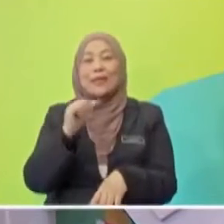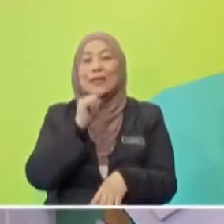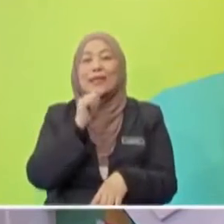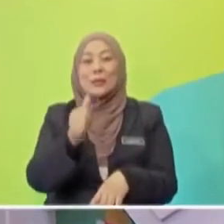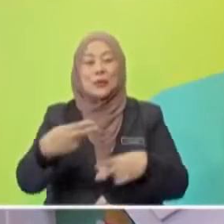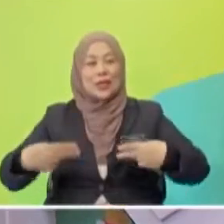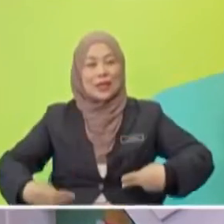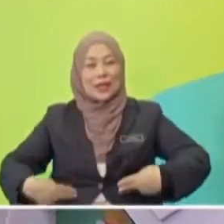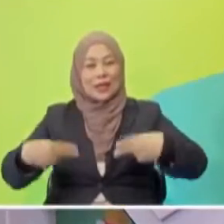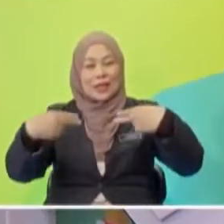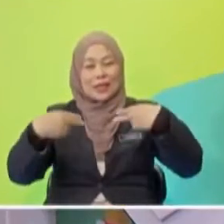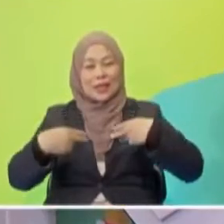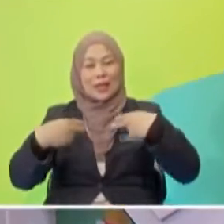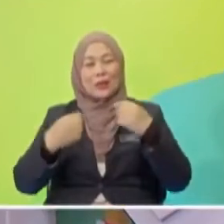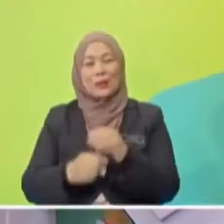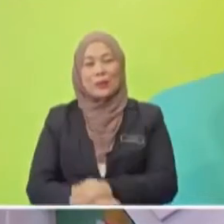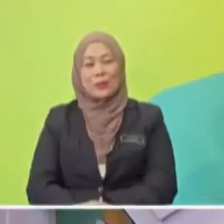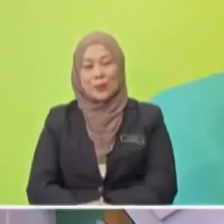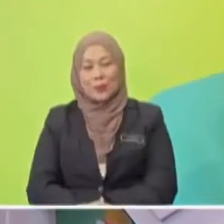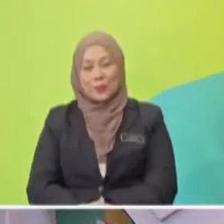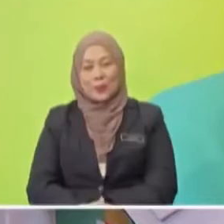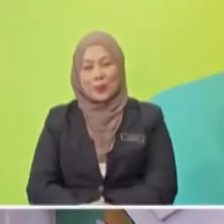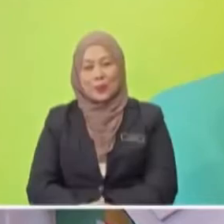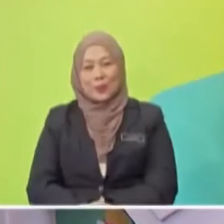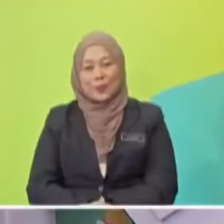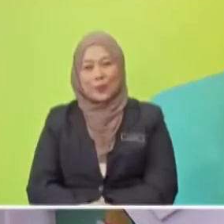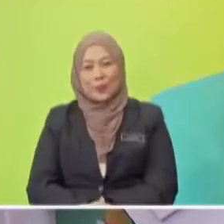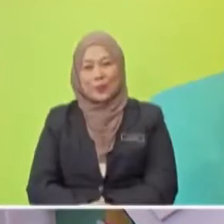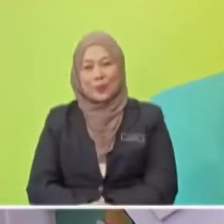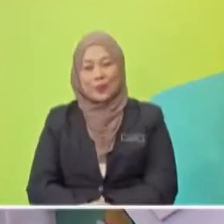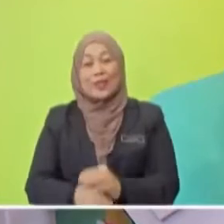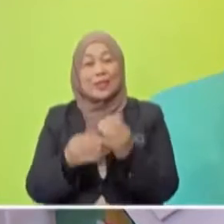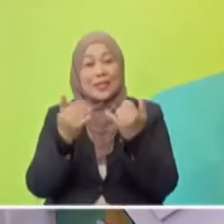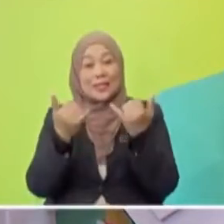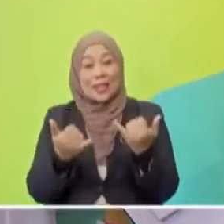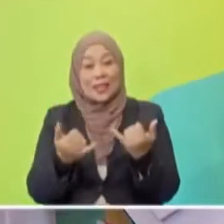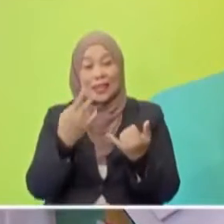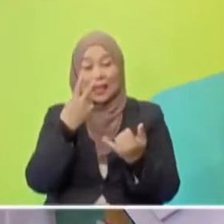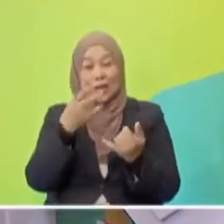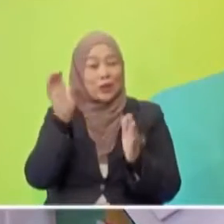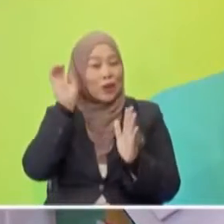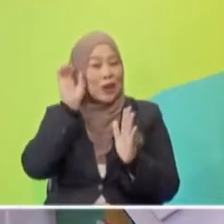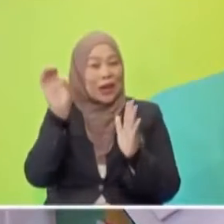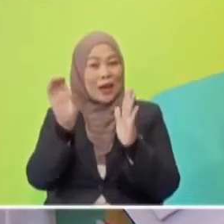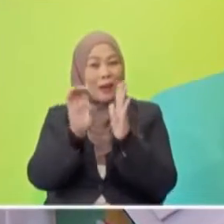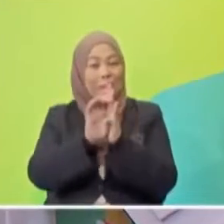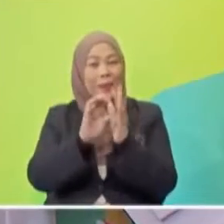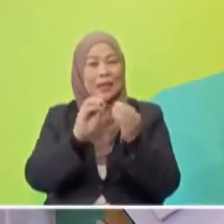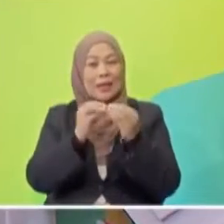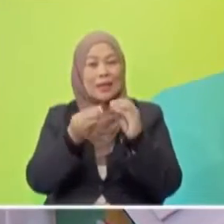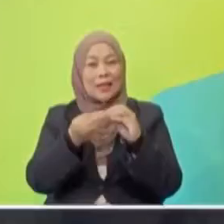gambar kucing gambar kucing kucing nih Taiwan kan Taiwan Iwan